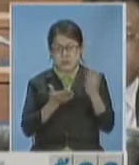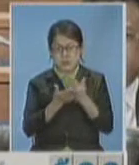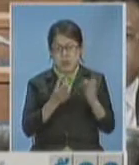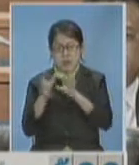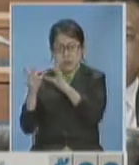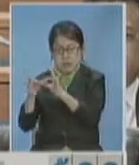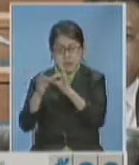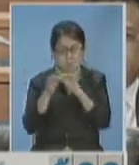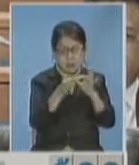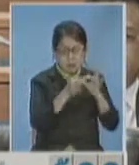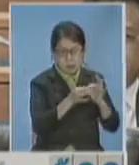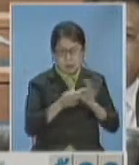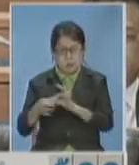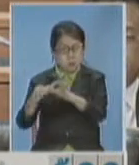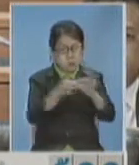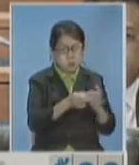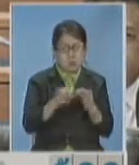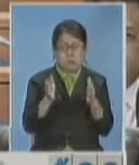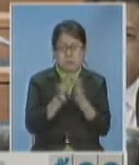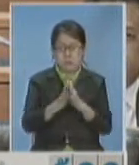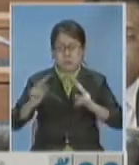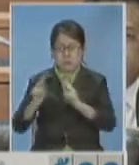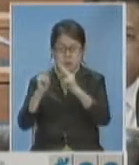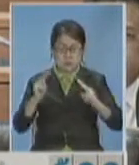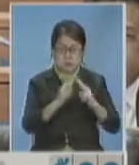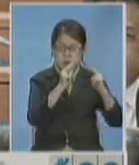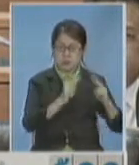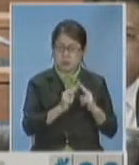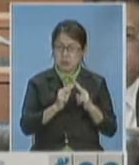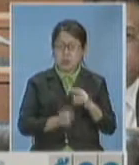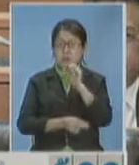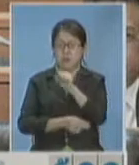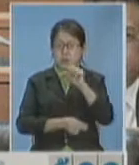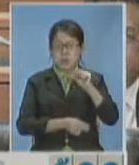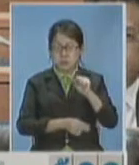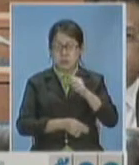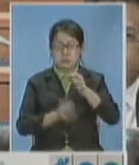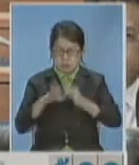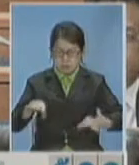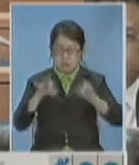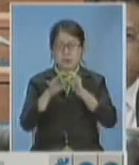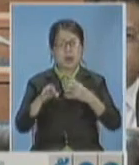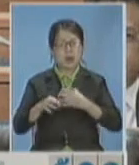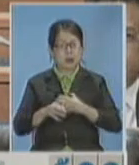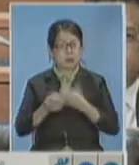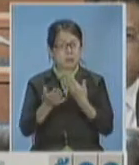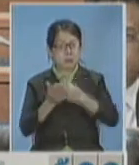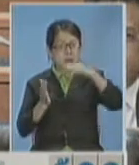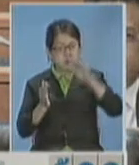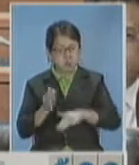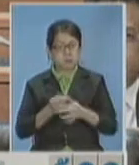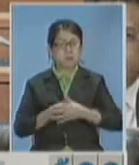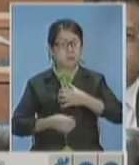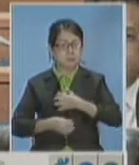กับหลายกระทรวงหลายหน่วยงานเพราะฉะนั้นสมาชิกจึงมีความจำเป็นในการที่จะต้องนำมาปรับลดและ